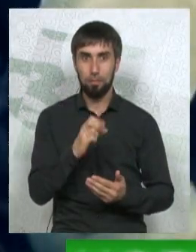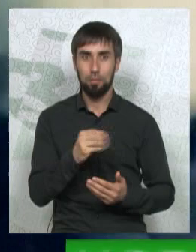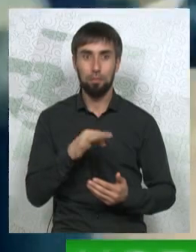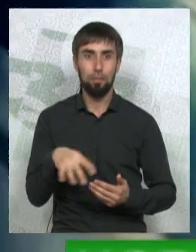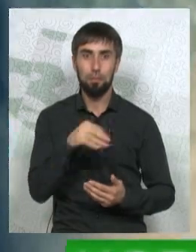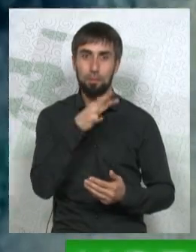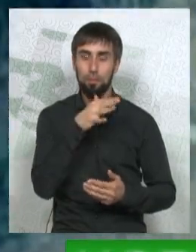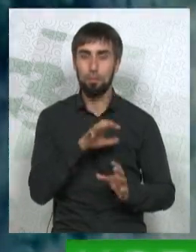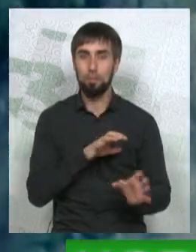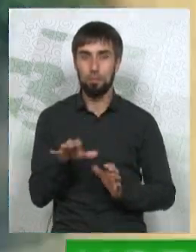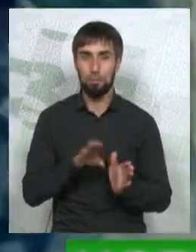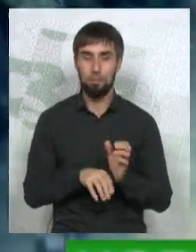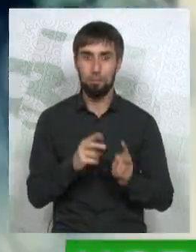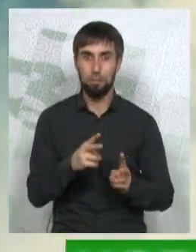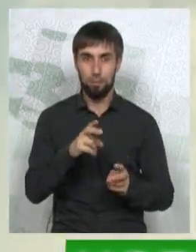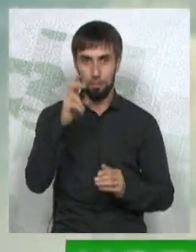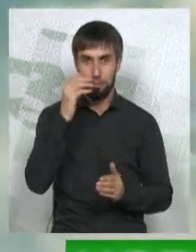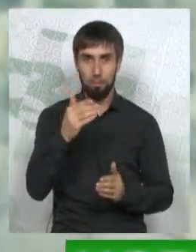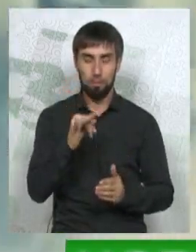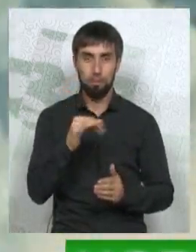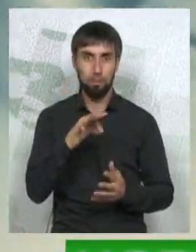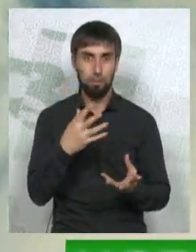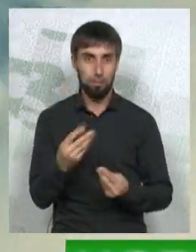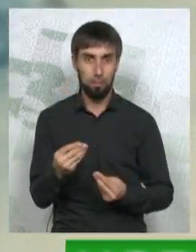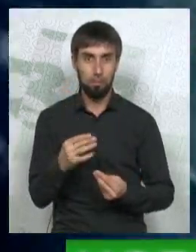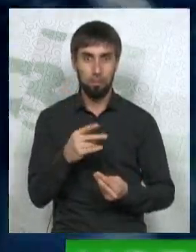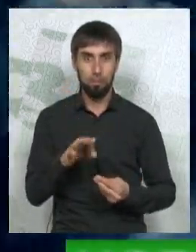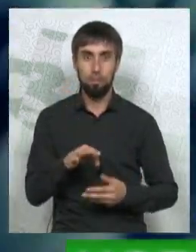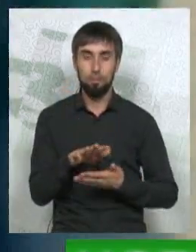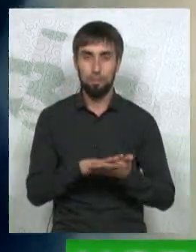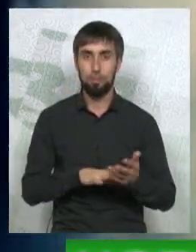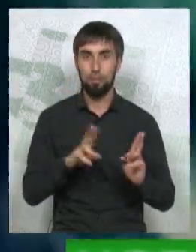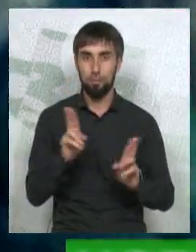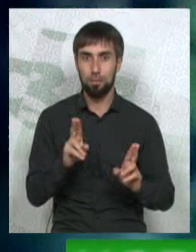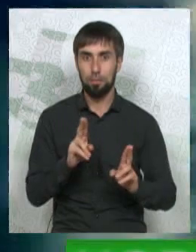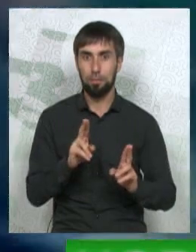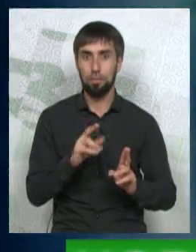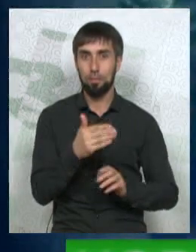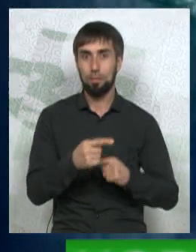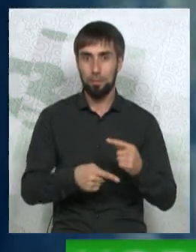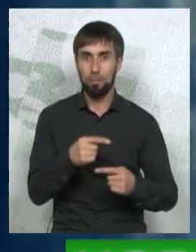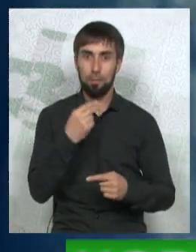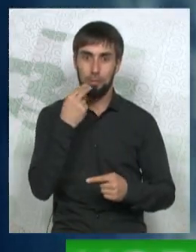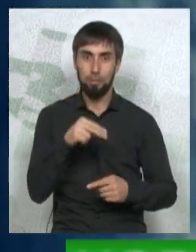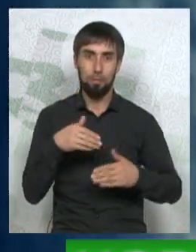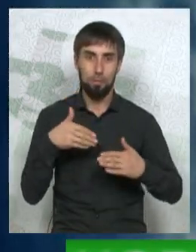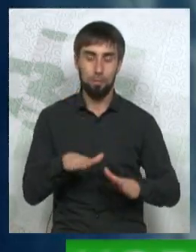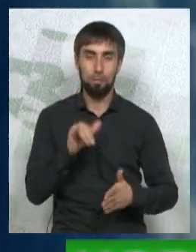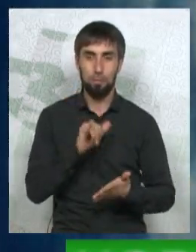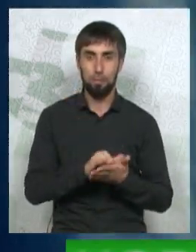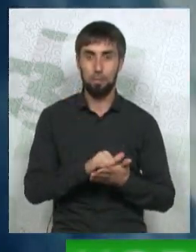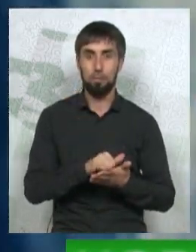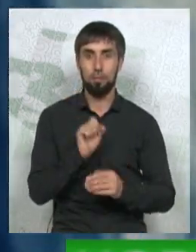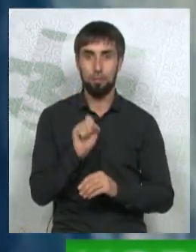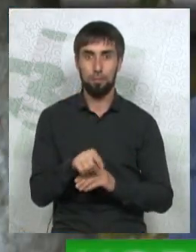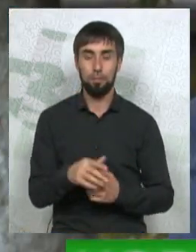все времена обеспечивала безопасность страны. И по сей день достойно продолжает традиции предшественников, качественно решая поставленные перед